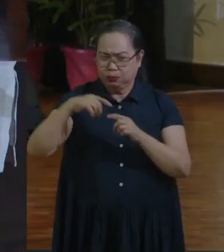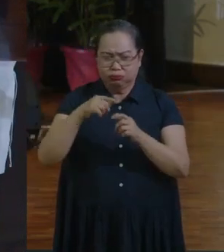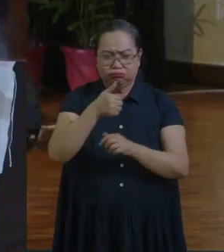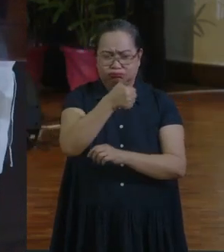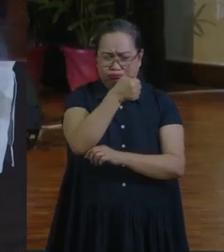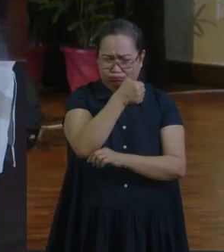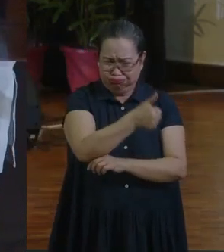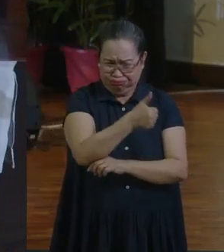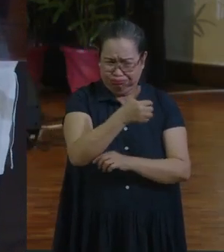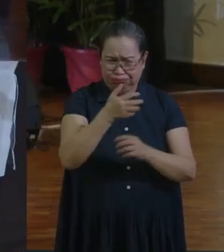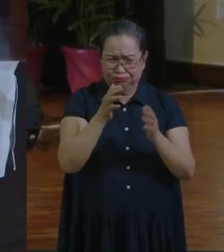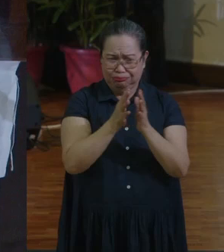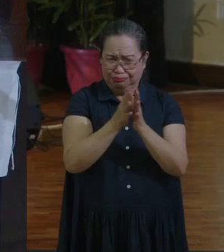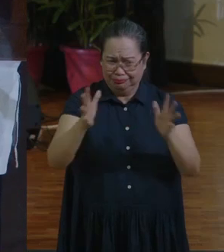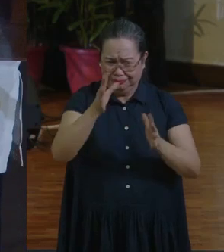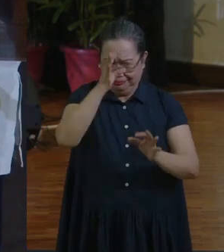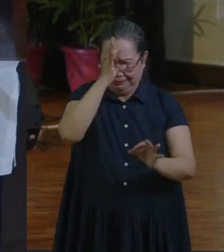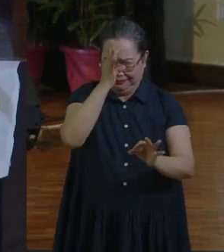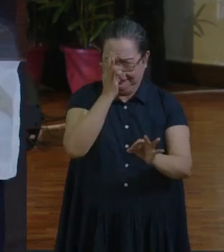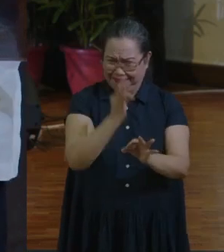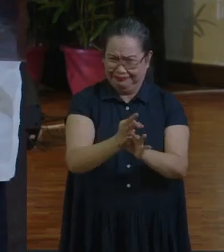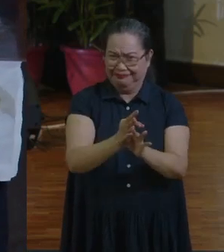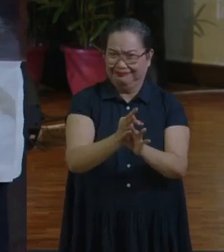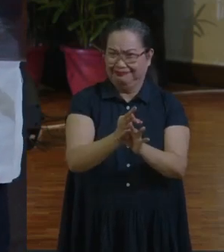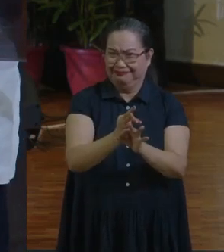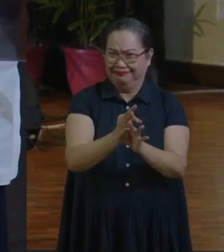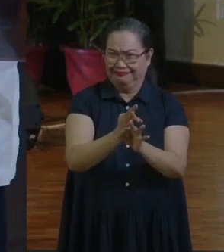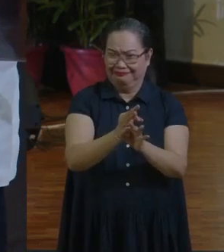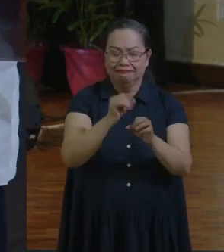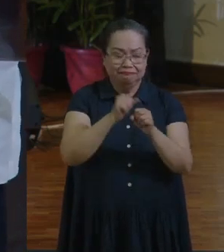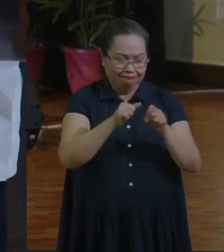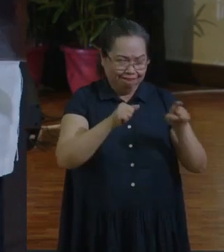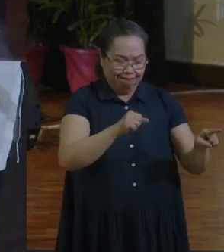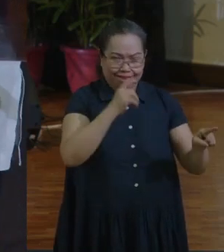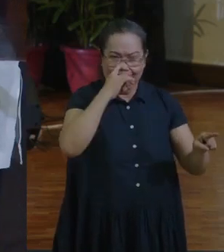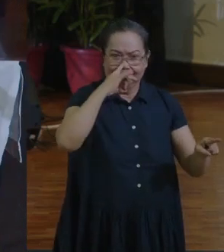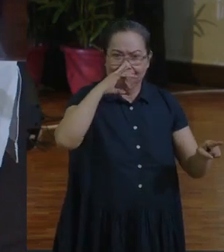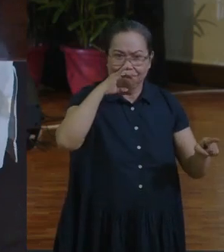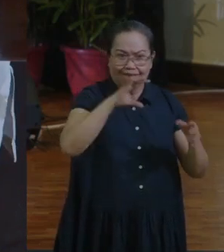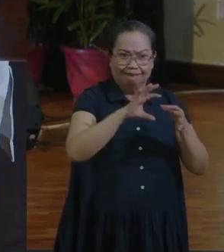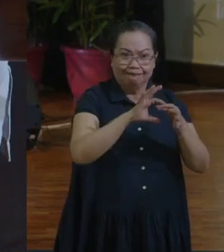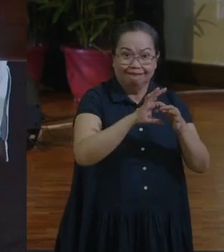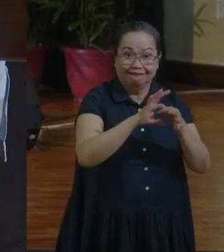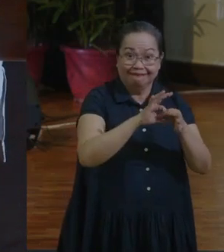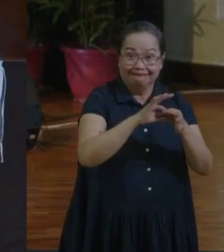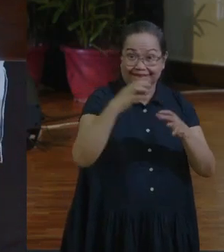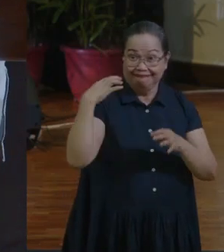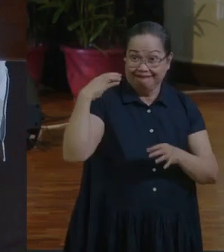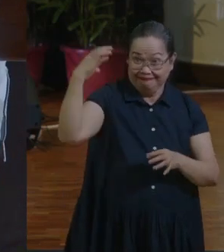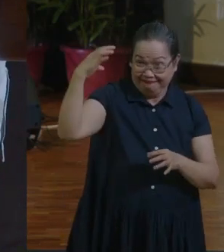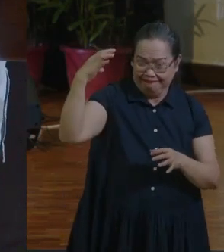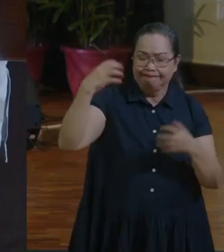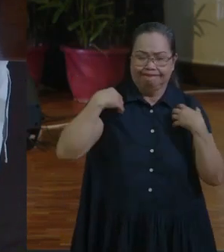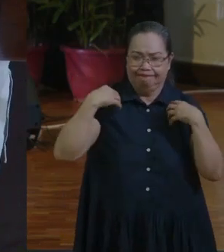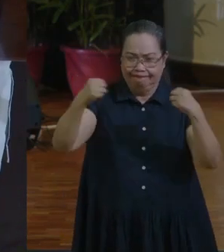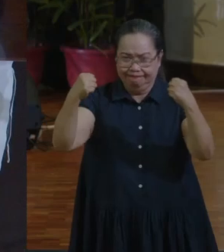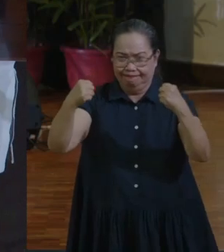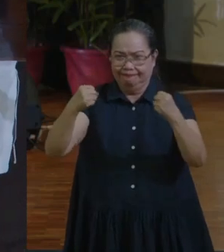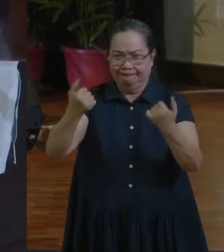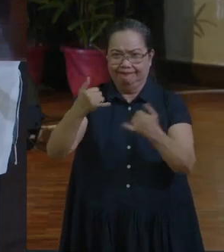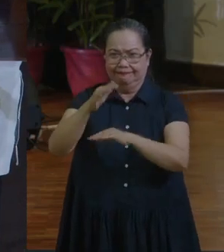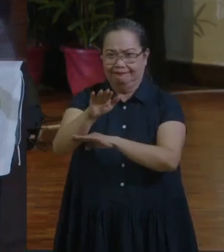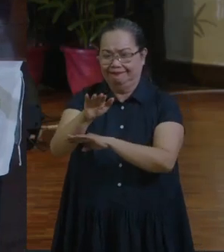nitong chapter na ito. So yan po ang konteksto ng ating kwento, ng ating salaysay ngayong hapong